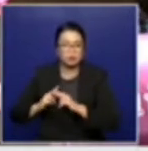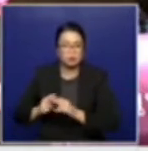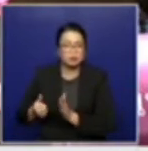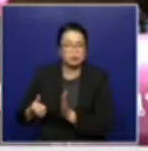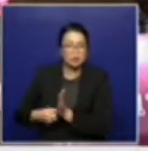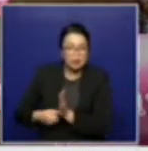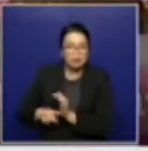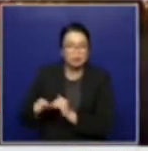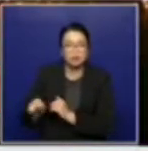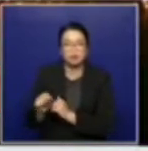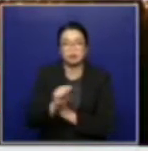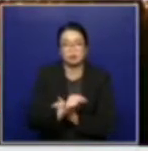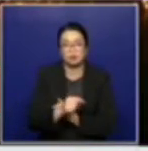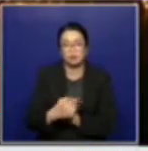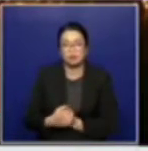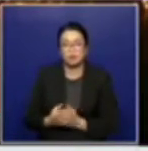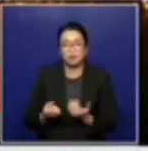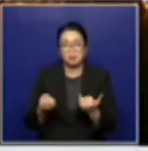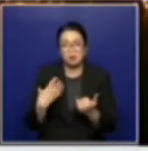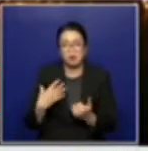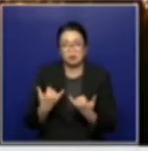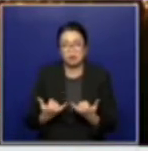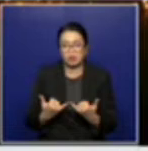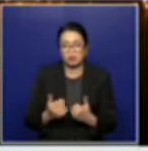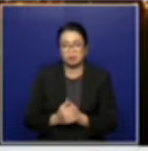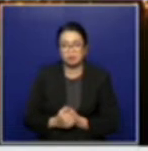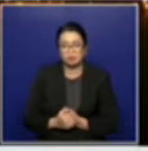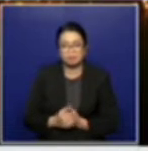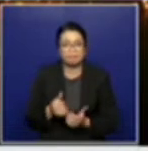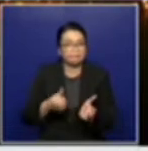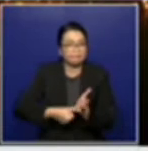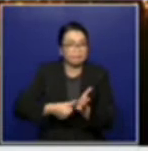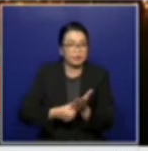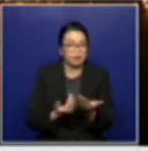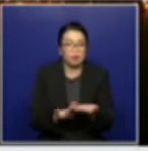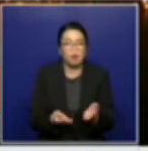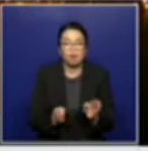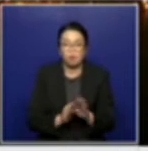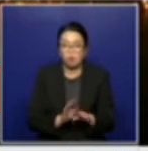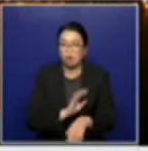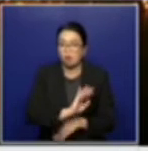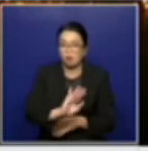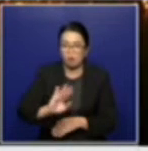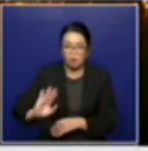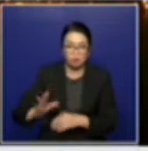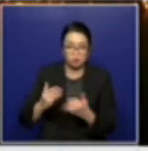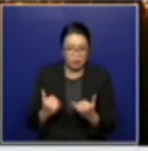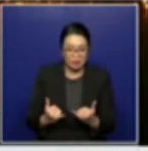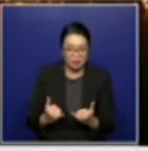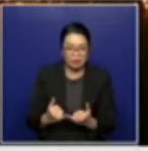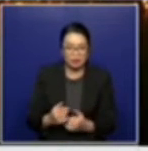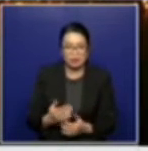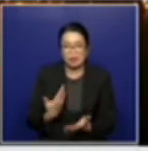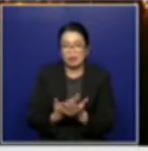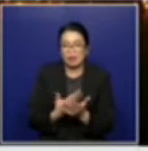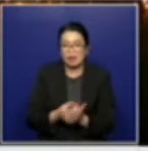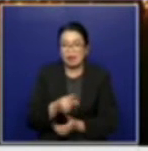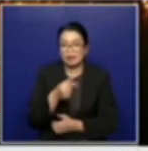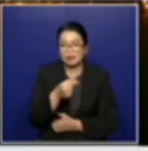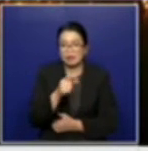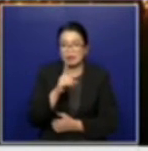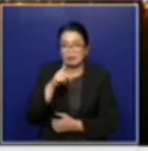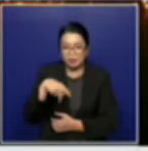ครับมีการคาดการณ์ว่าหนี้ครัวเรือนในขณะนี้โดยเฉพ